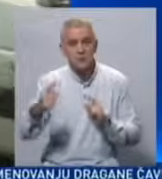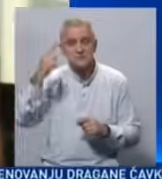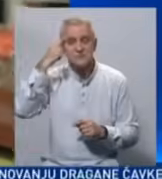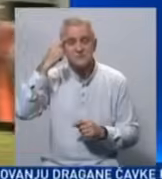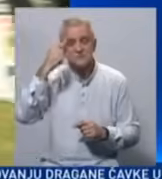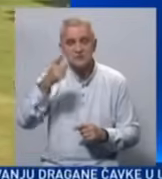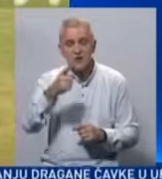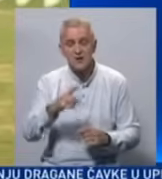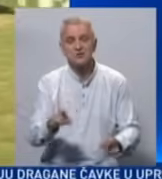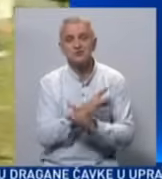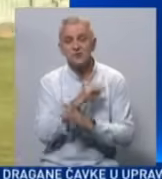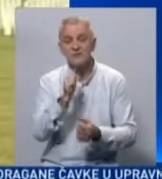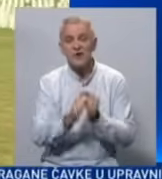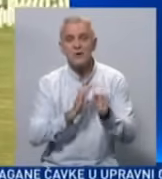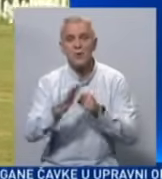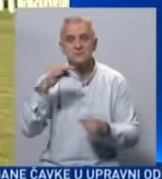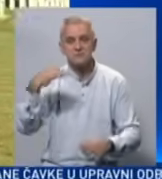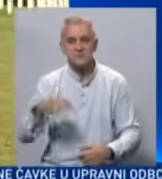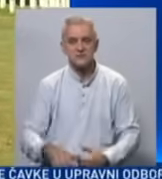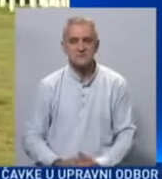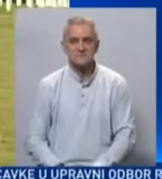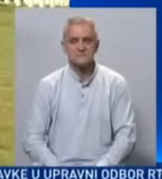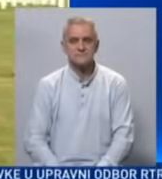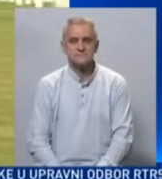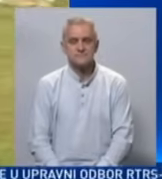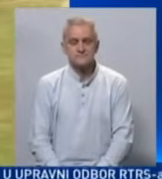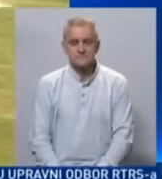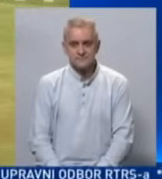na žrtve genocida u Srebrenici.